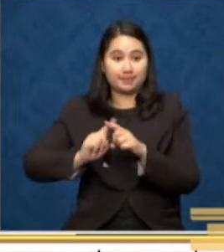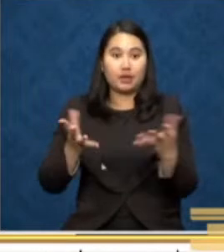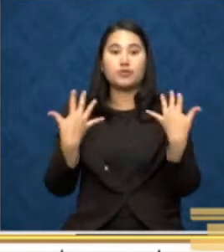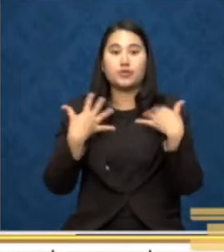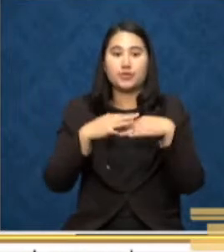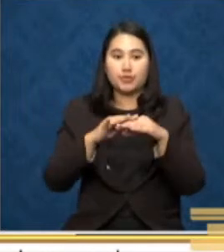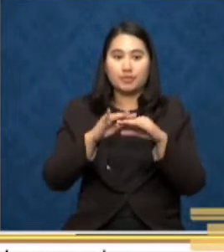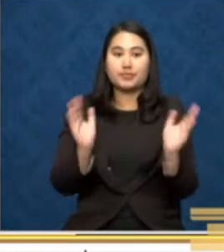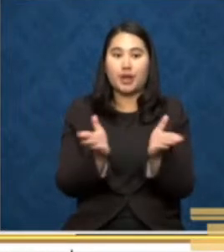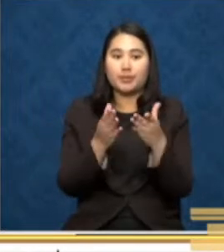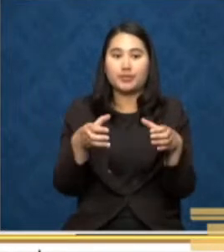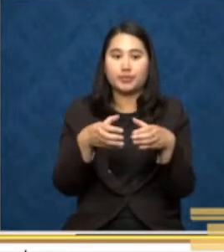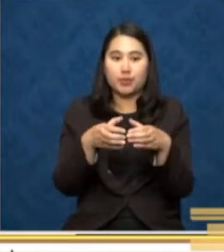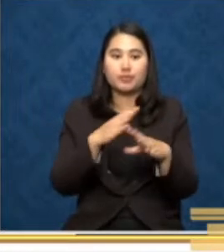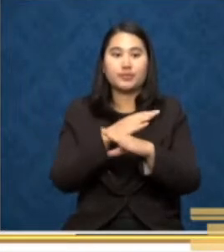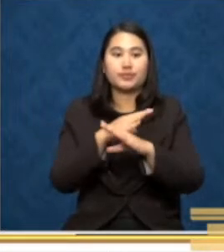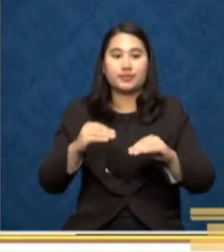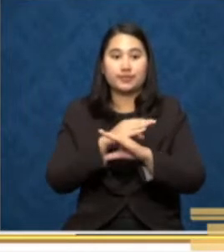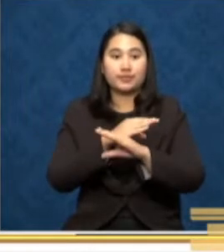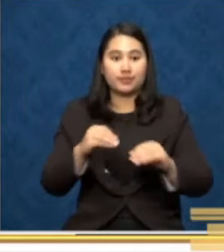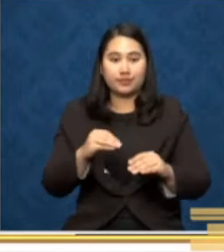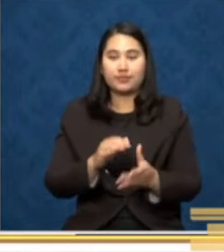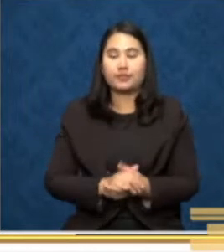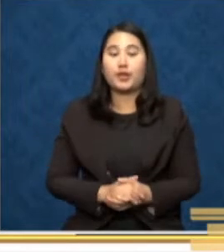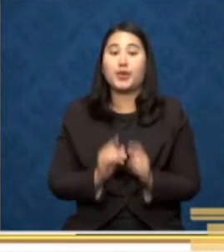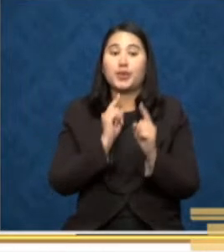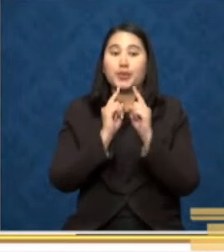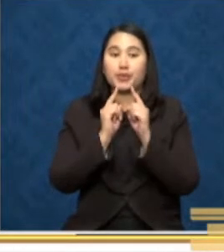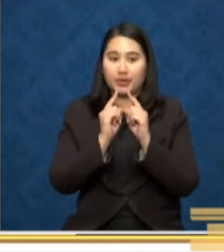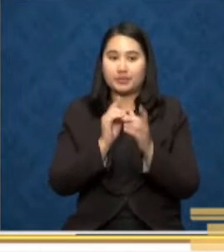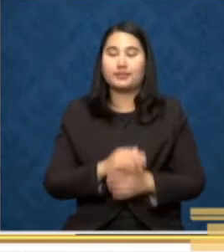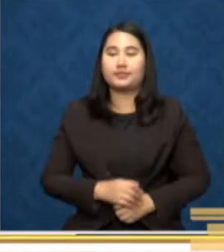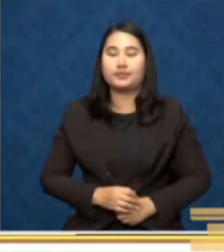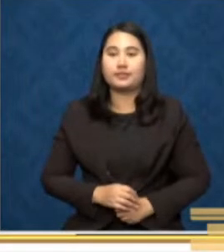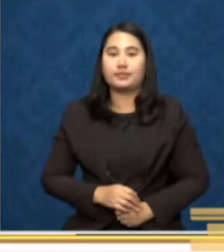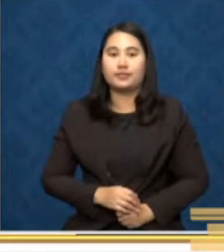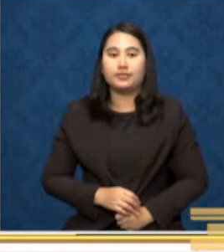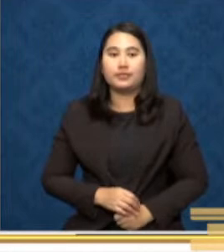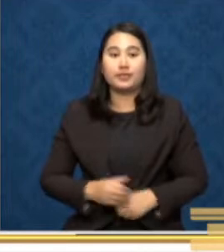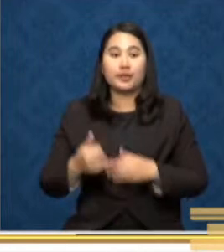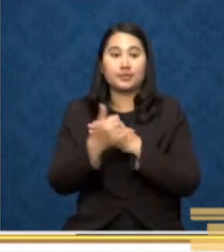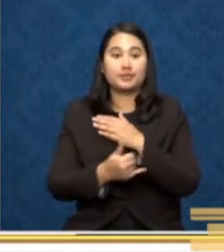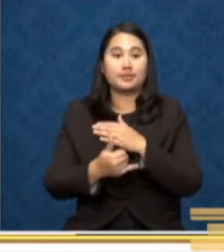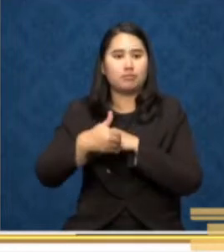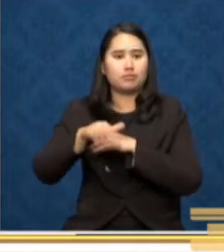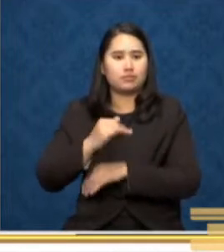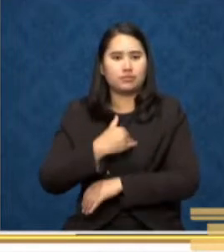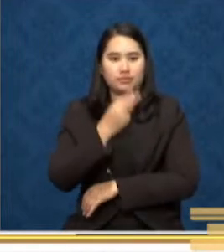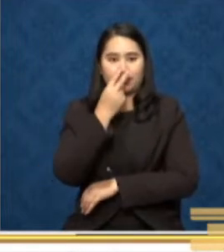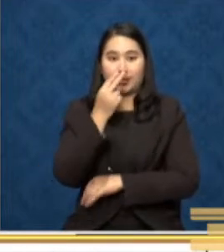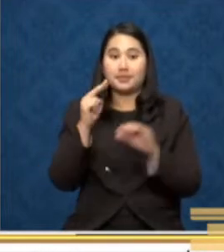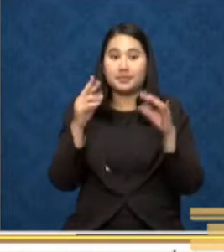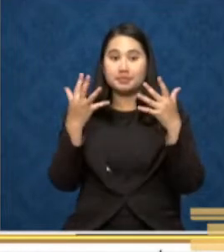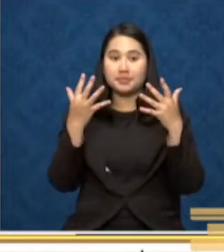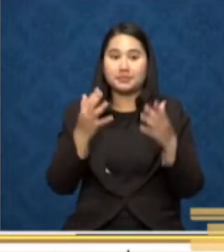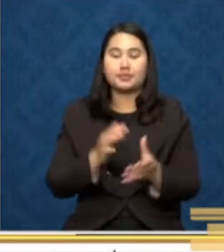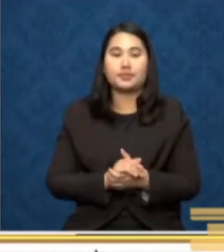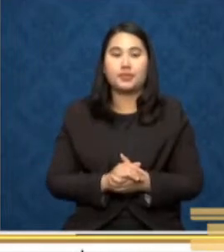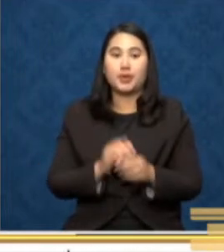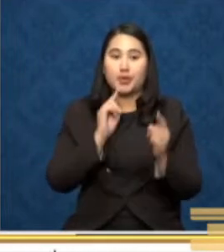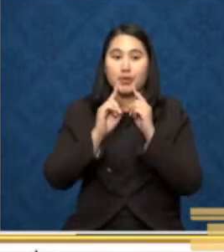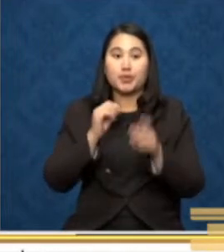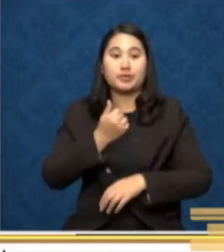วนร่วมในการพูดคุยตรงนี้เรื่องเกี่ยวกับการพูดคุยอีกอย่างนึงครับในเวทีระหว่างประเทศเนี่ยผมก็ยังไม่เคยเห็นว่ามีการพูดคุยกันในพื้น